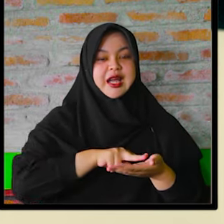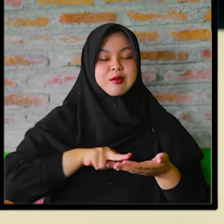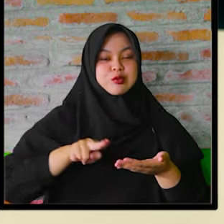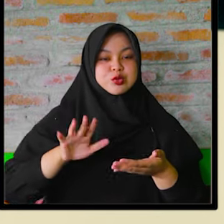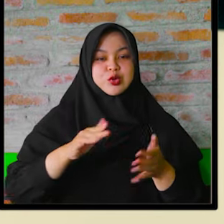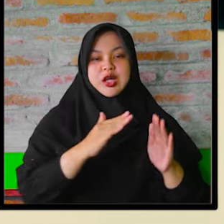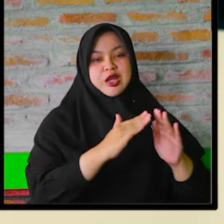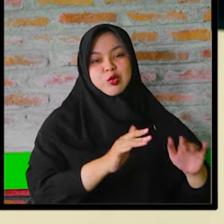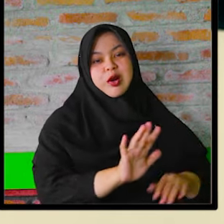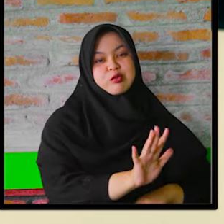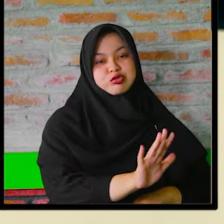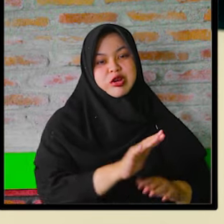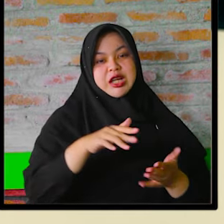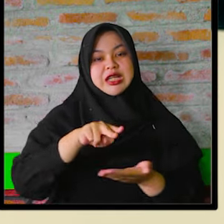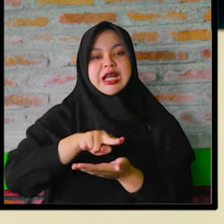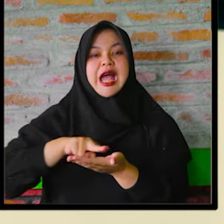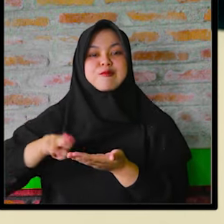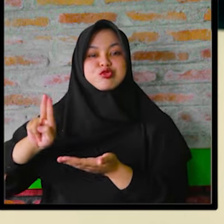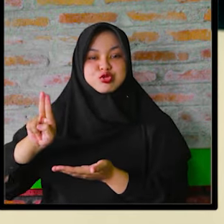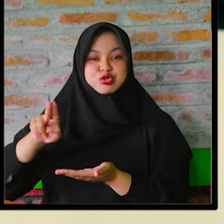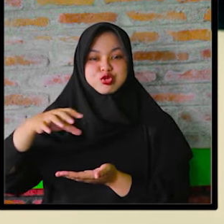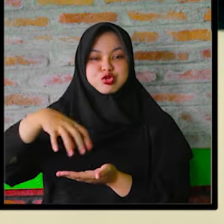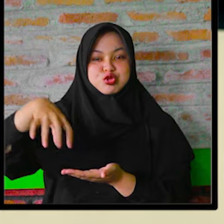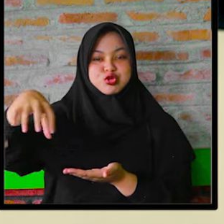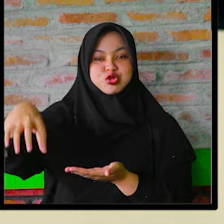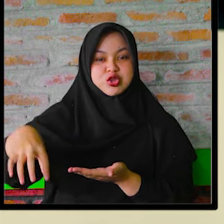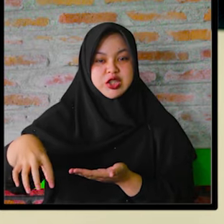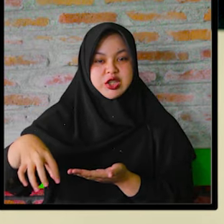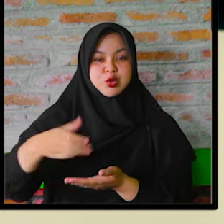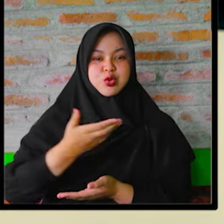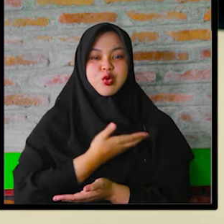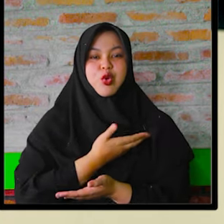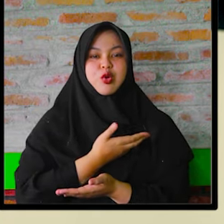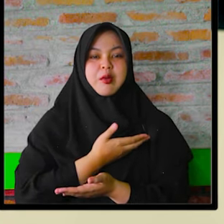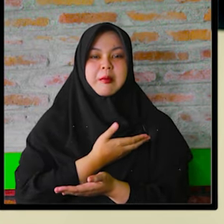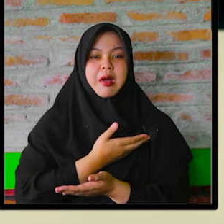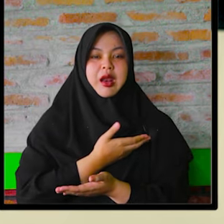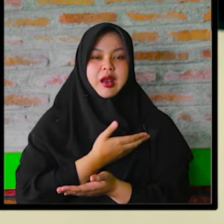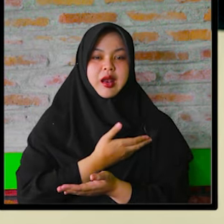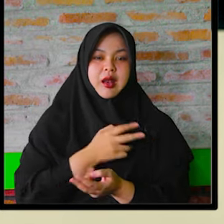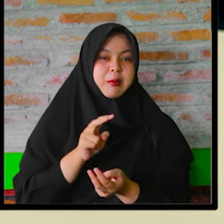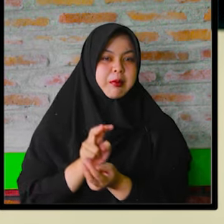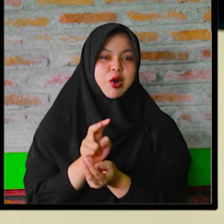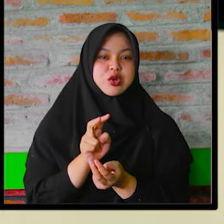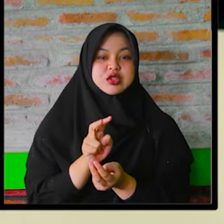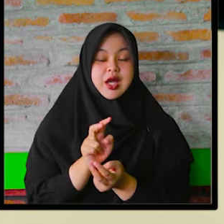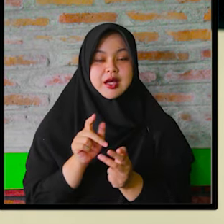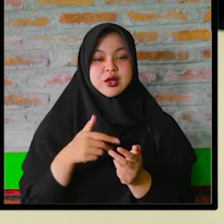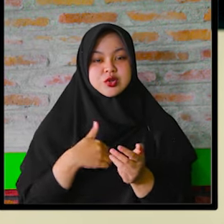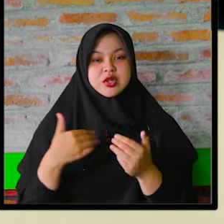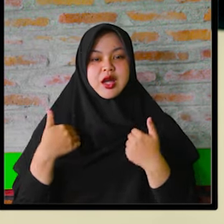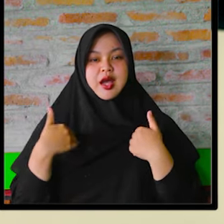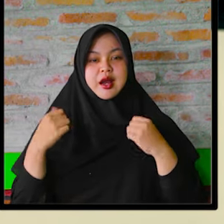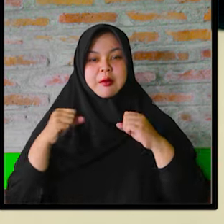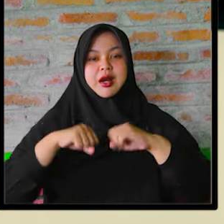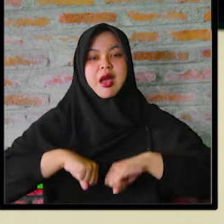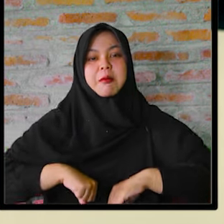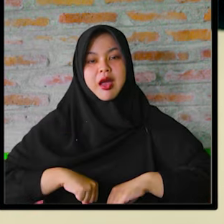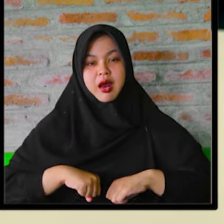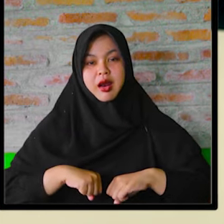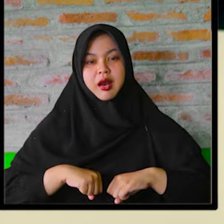i di kampus ee waktu itu korban perkosaan tetapi kemudian terjadi perdamaian nah